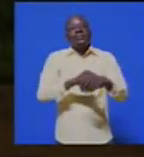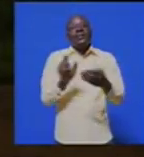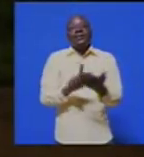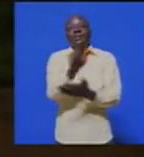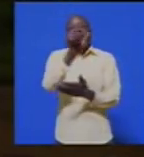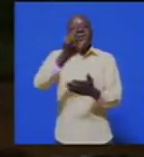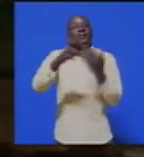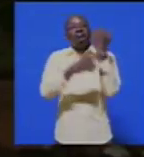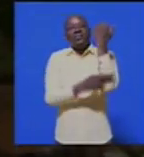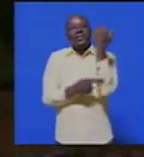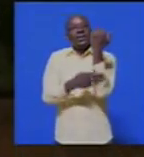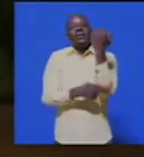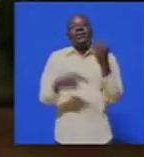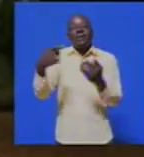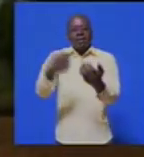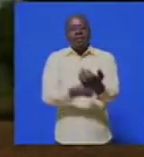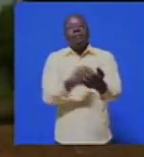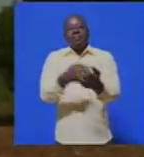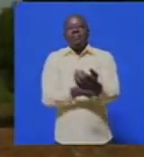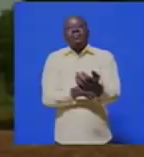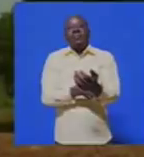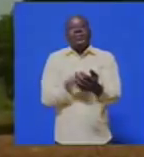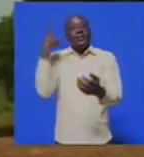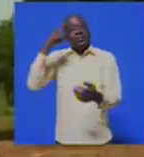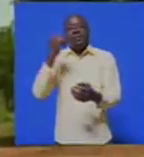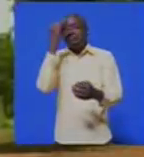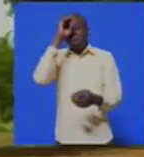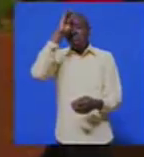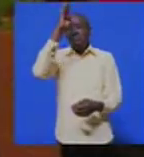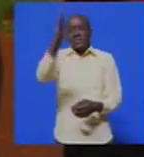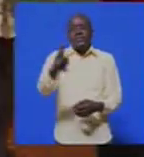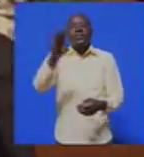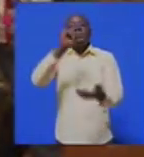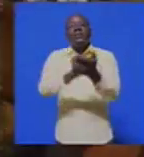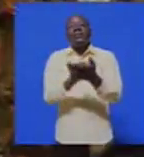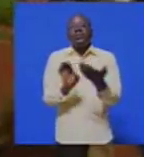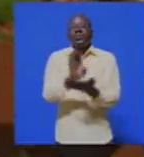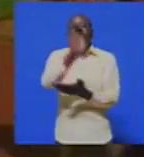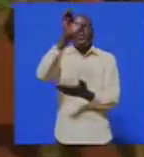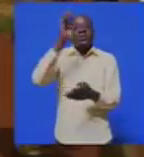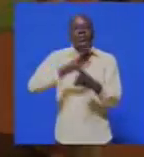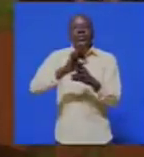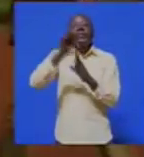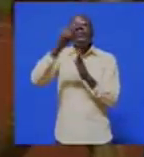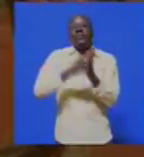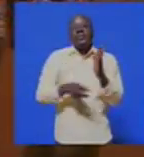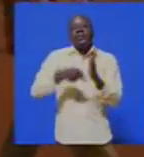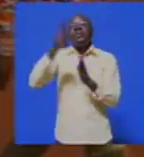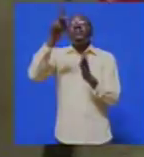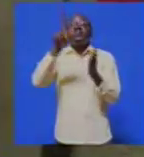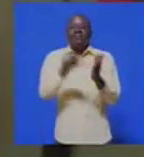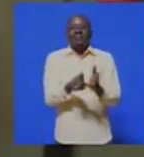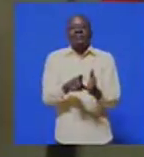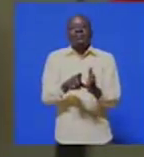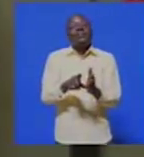Doma sommet de Gawa. Une invention des élèves de cet établissement public de formation professionnelle que